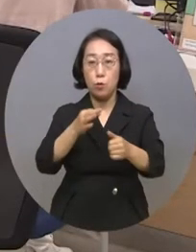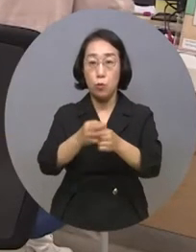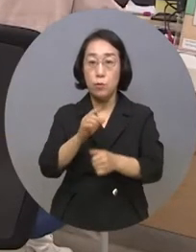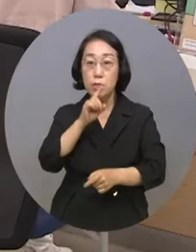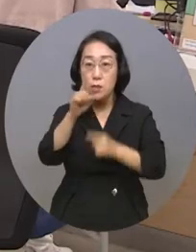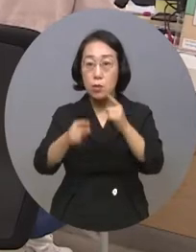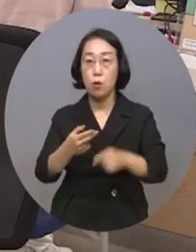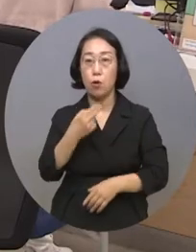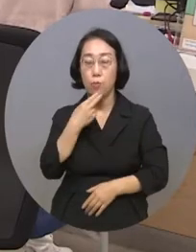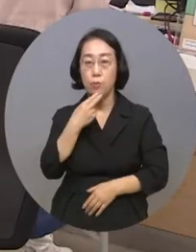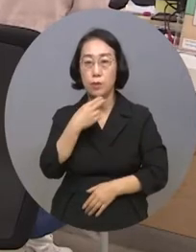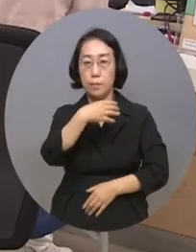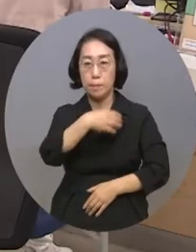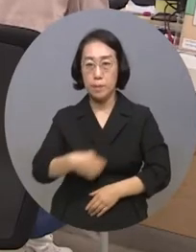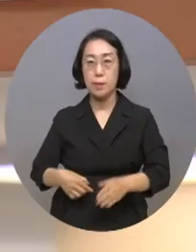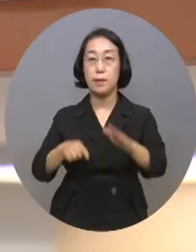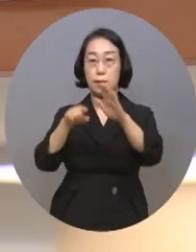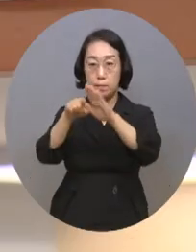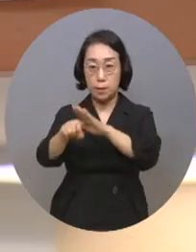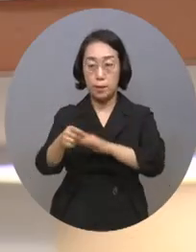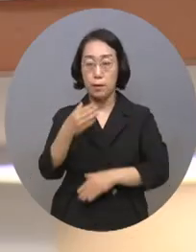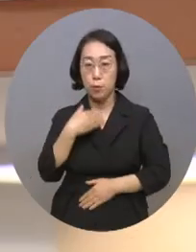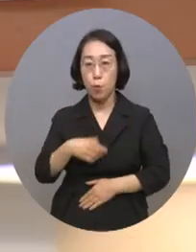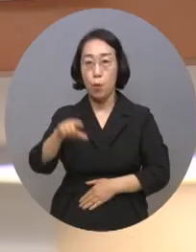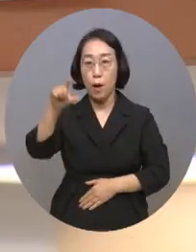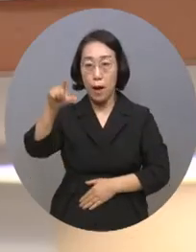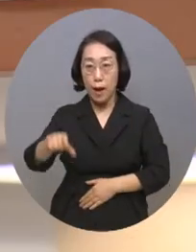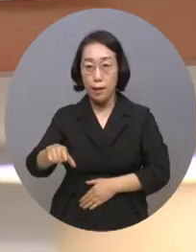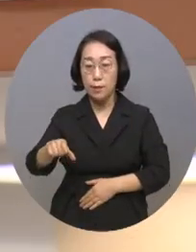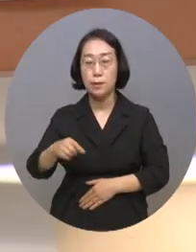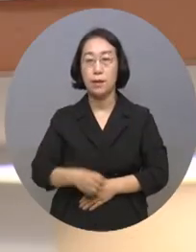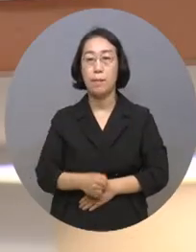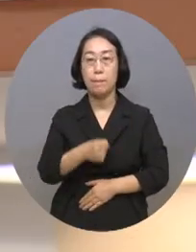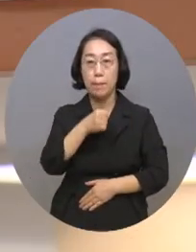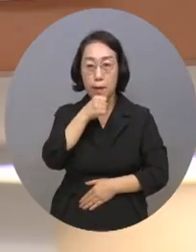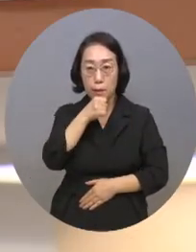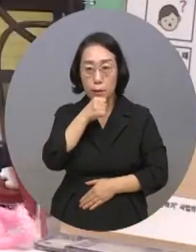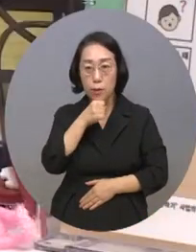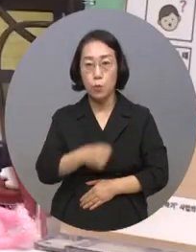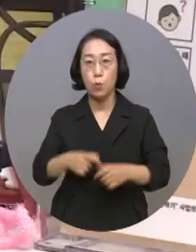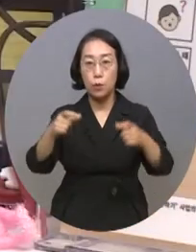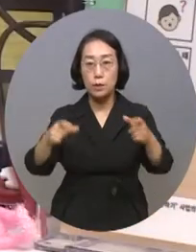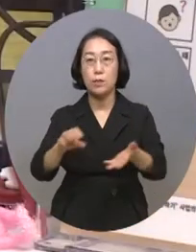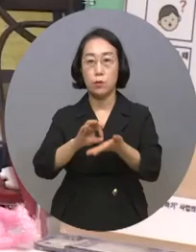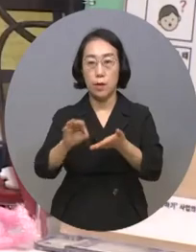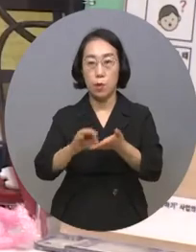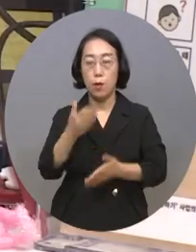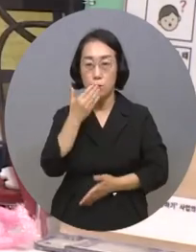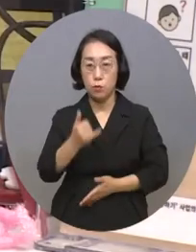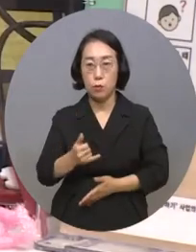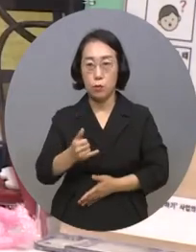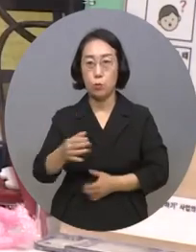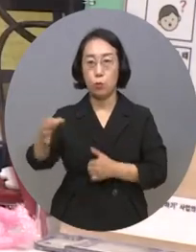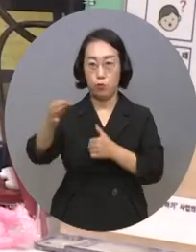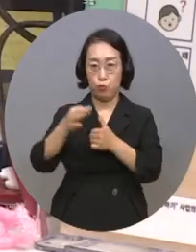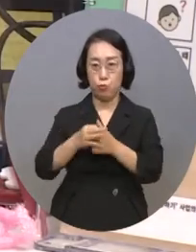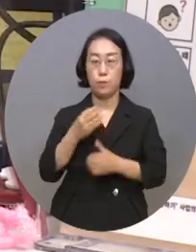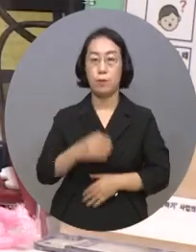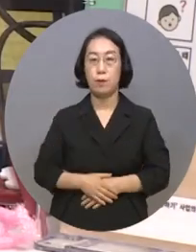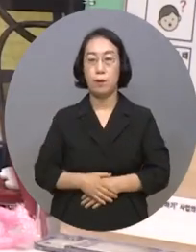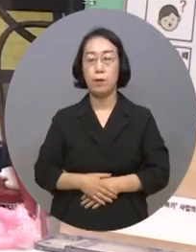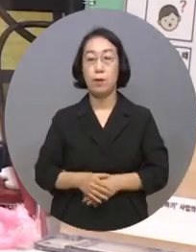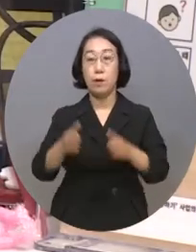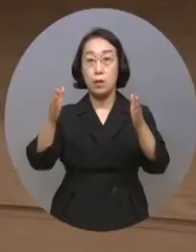행정 독재 센터를 방문하면 카드사 선불형 카드나 지역화폐 형태로 지급받을 수 있습니다 사용